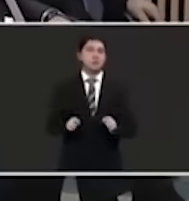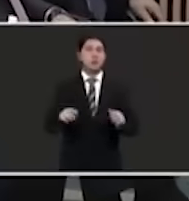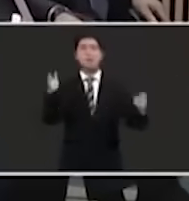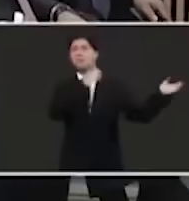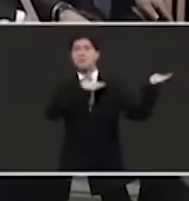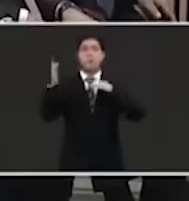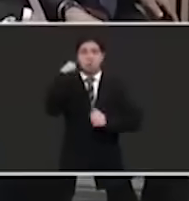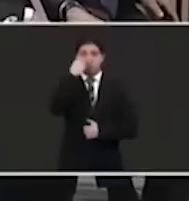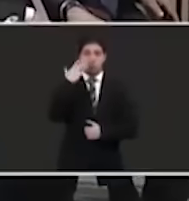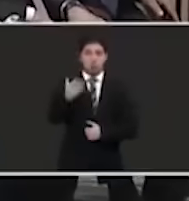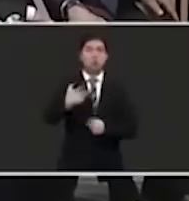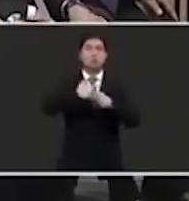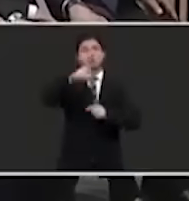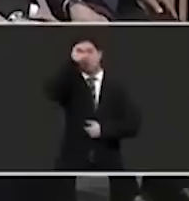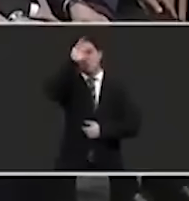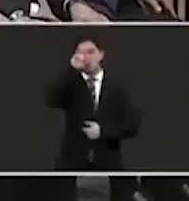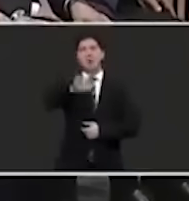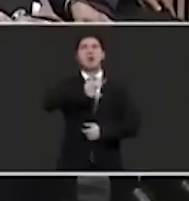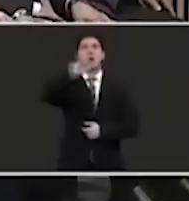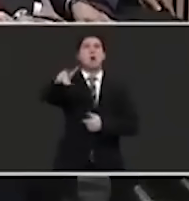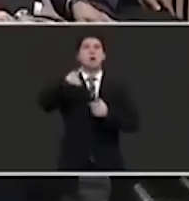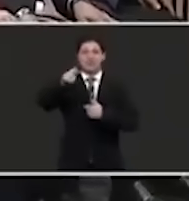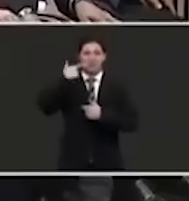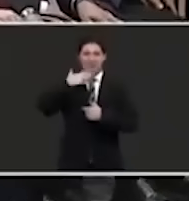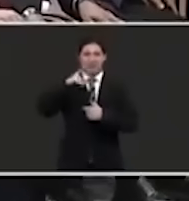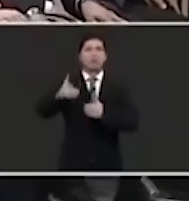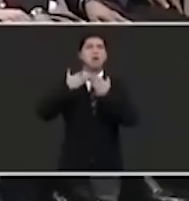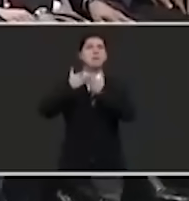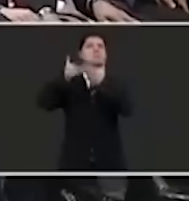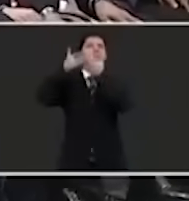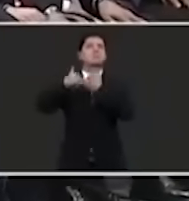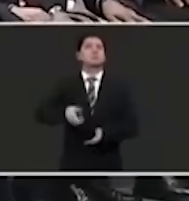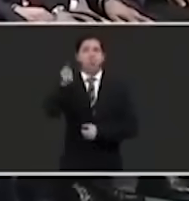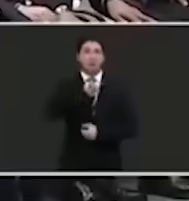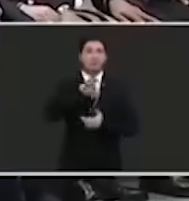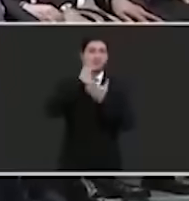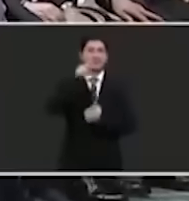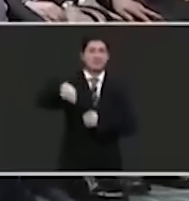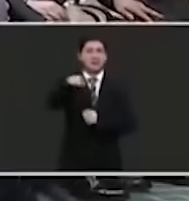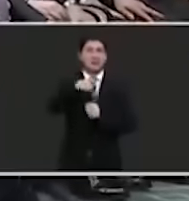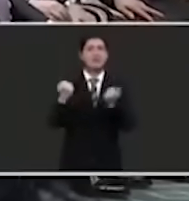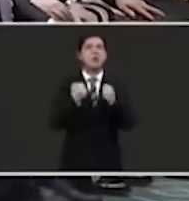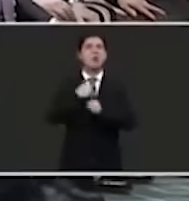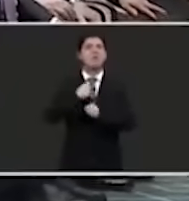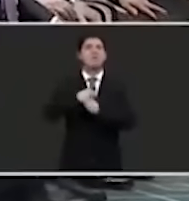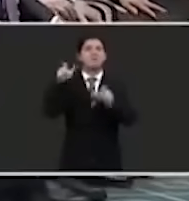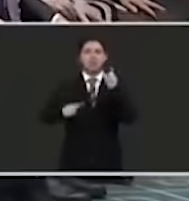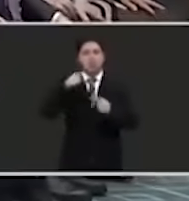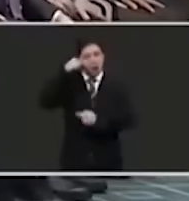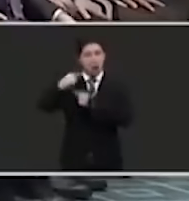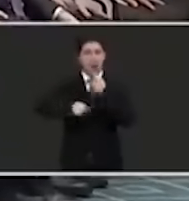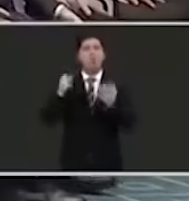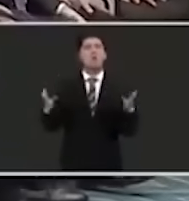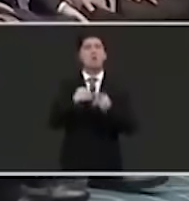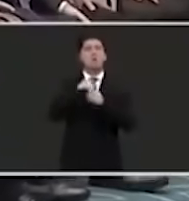dolayısıyla Zonguldak açıklarında batan kuru yük gemisindeki mürettebatın bulunmasına yönelik arama